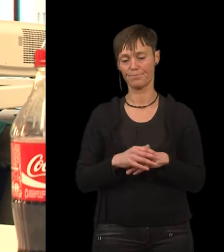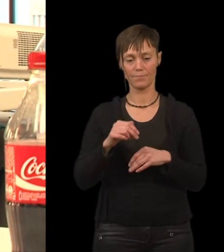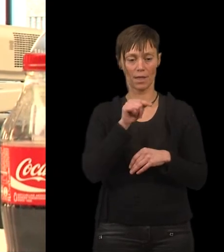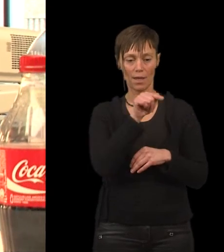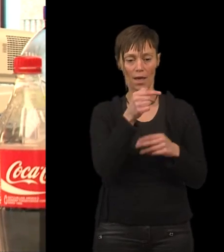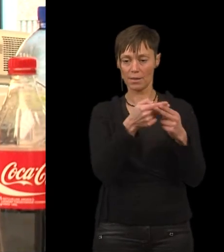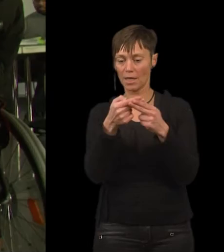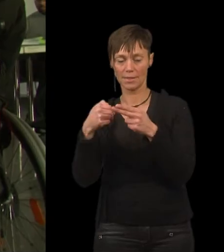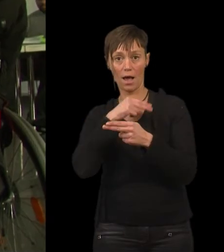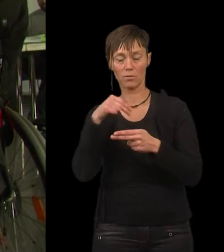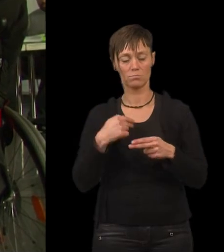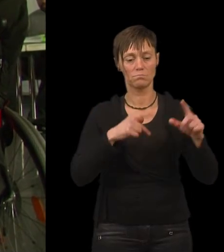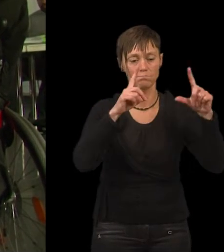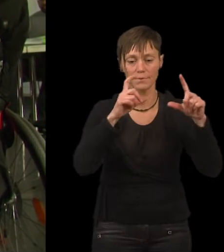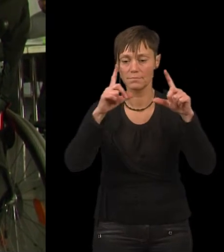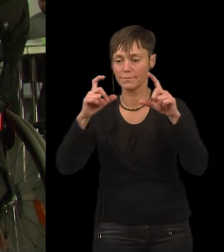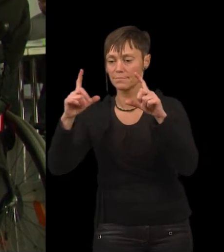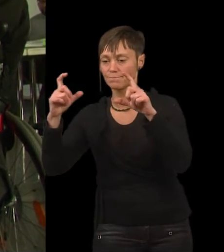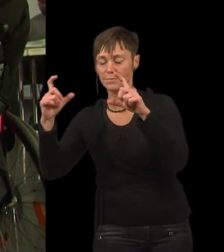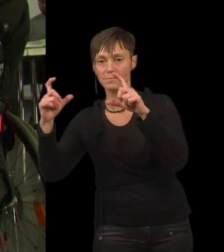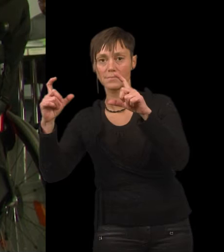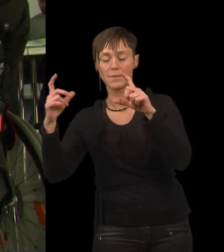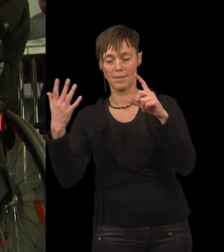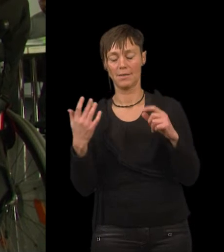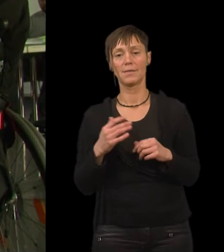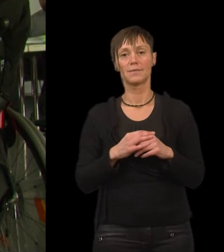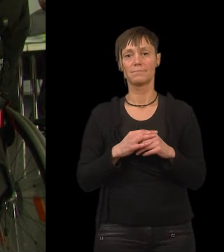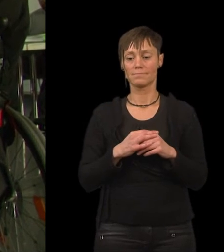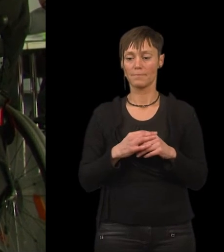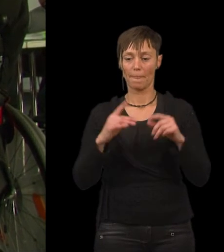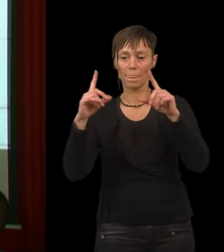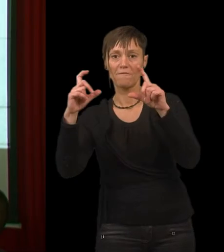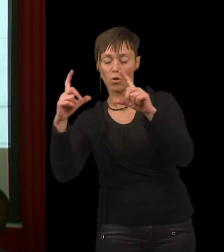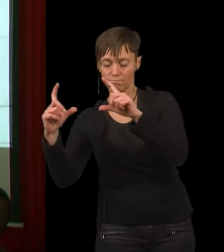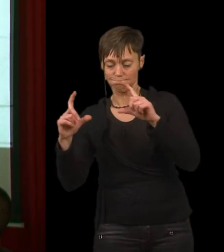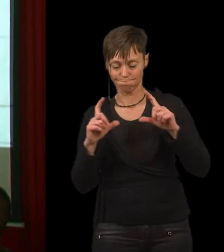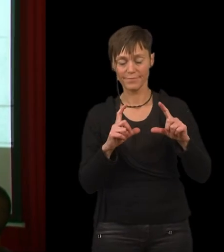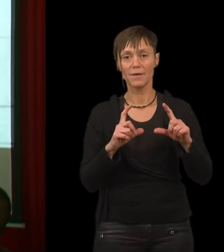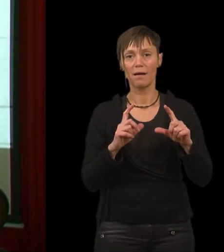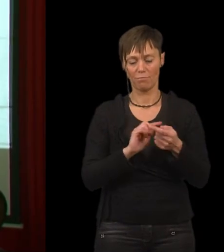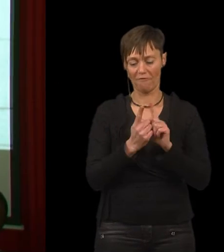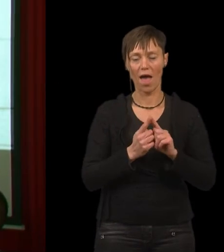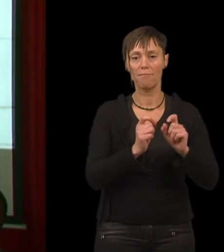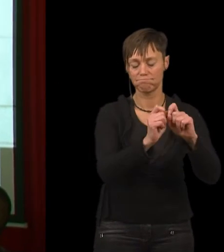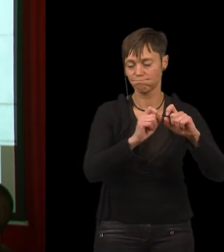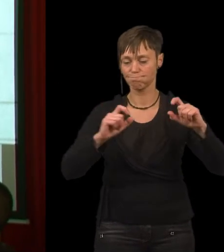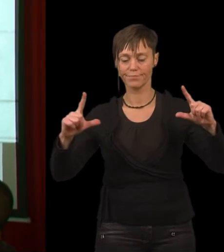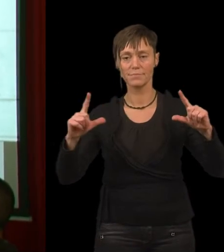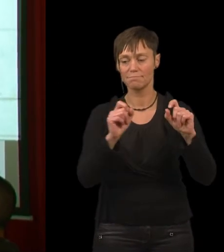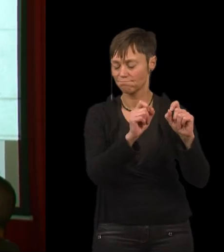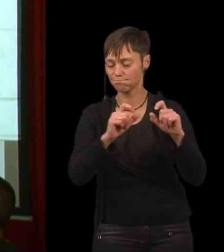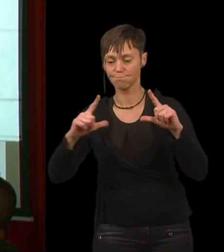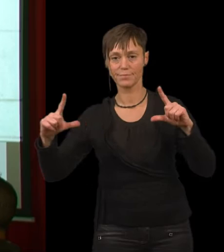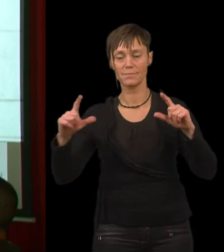ces dessins, et on les a mis dans un diaporama, on va dire. Voilà. Un bus entre dans le champ par